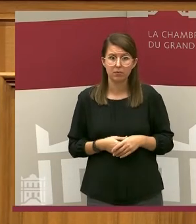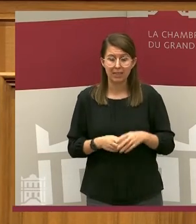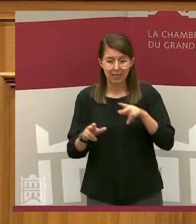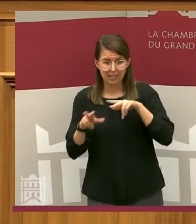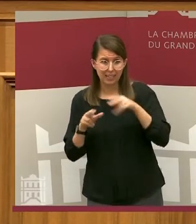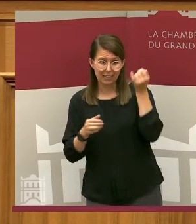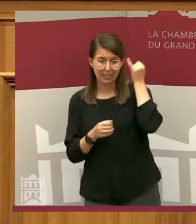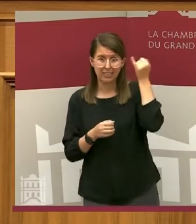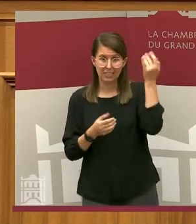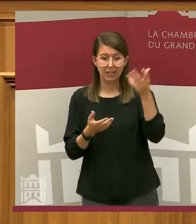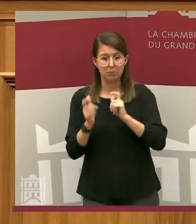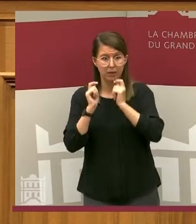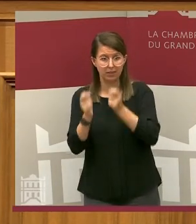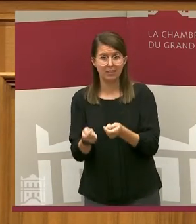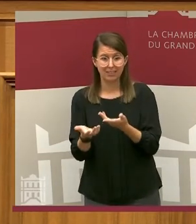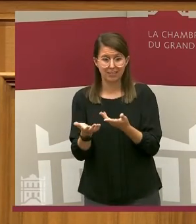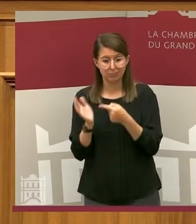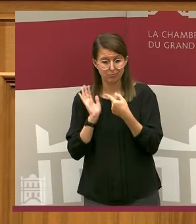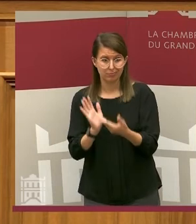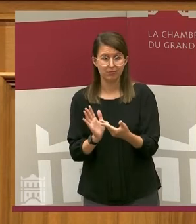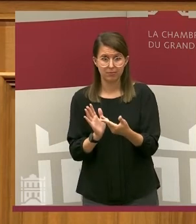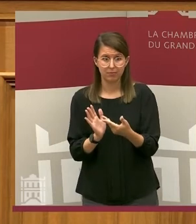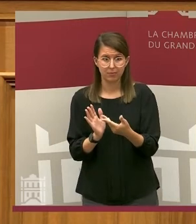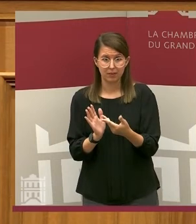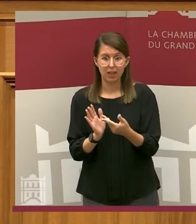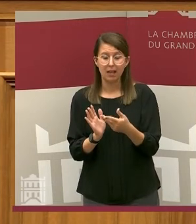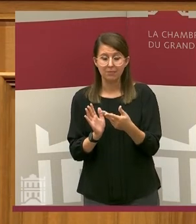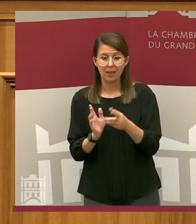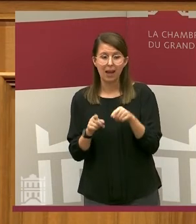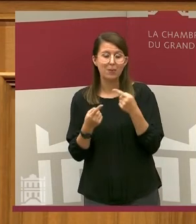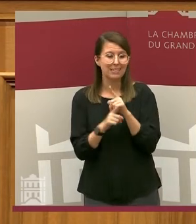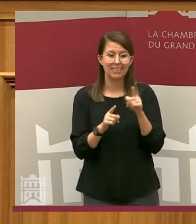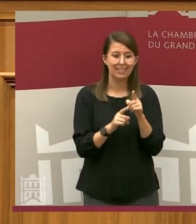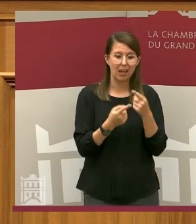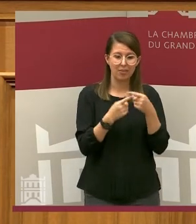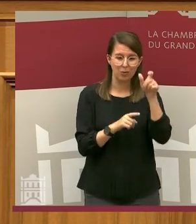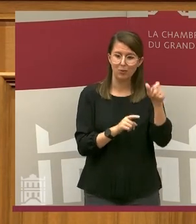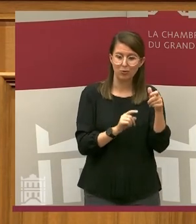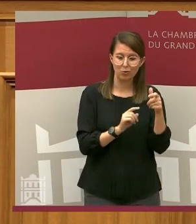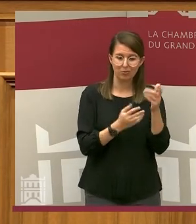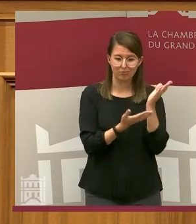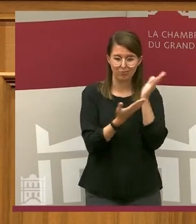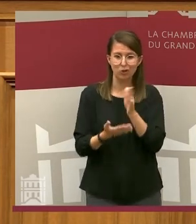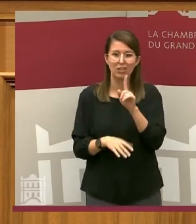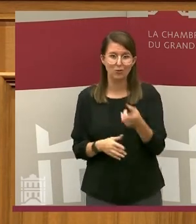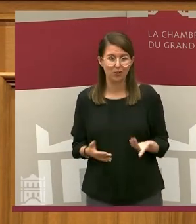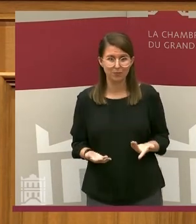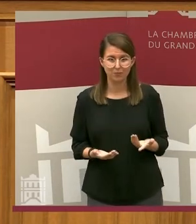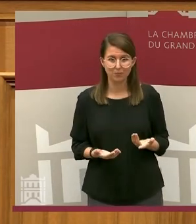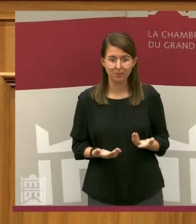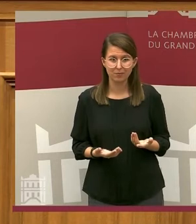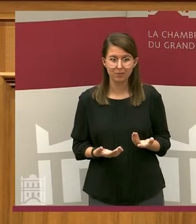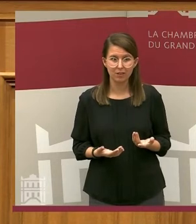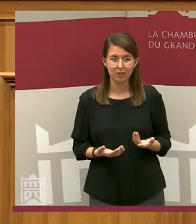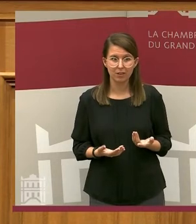ideell lieber selber, weil sie präsentiert zu kriegen. Mit dem da können wir ganz gut leben, es geht aus dem Tag, und